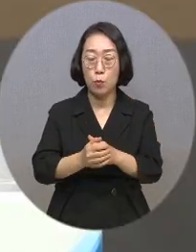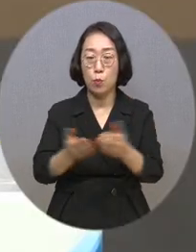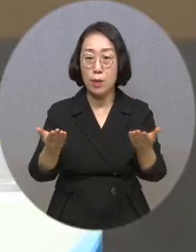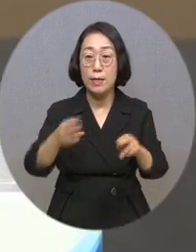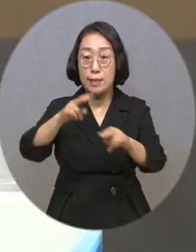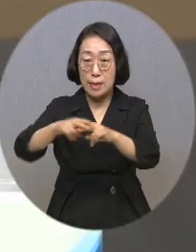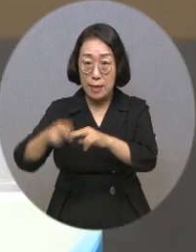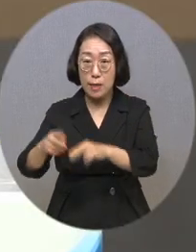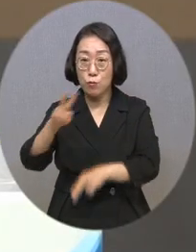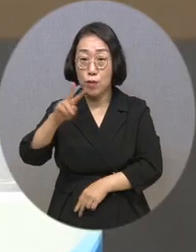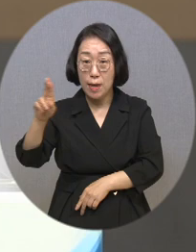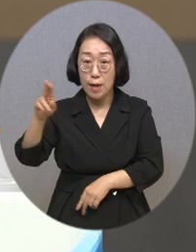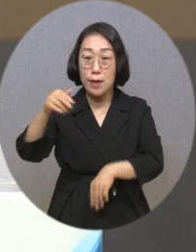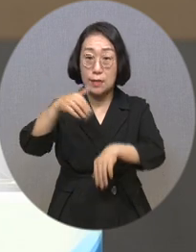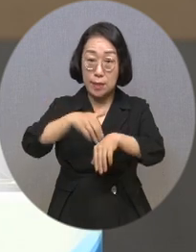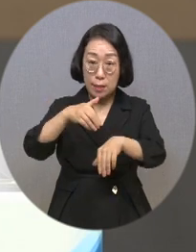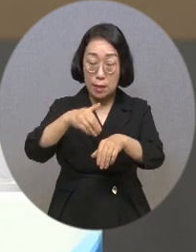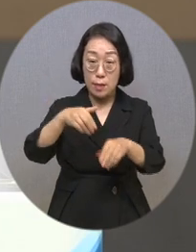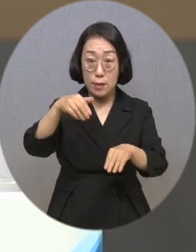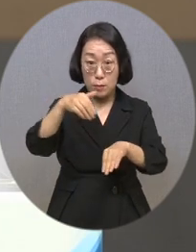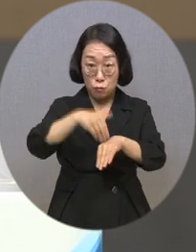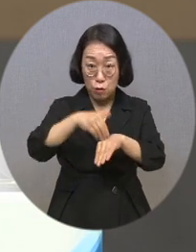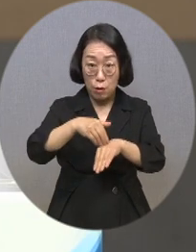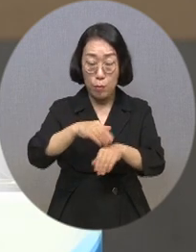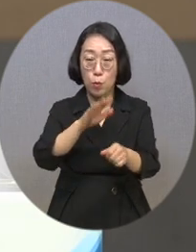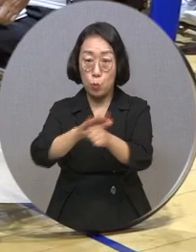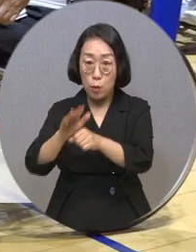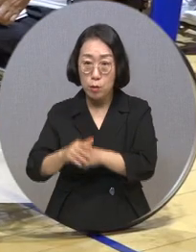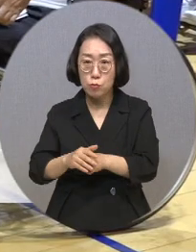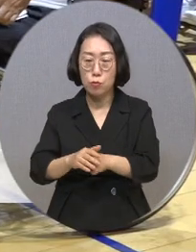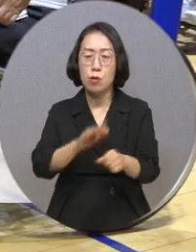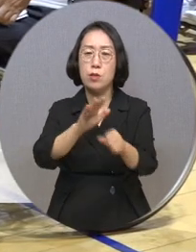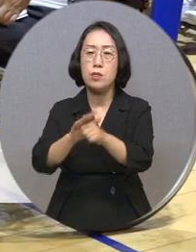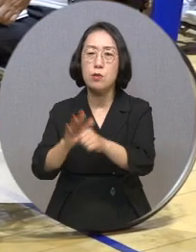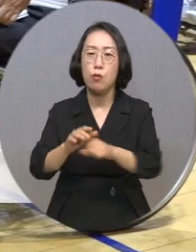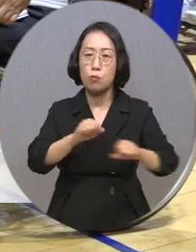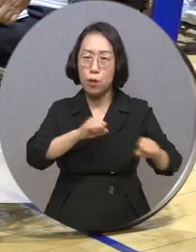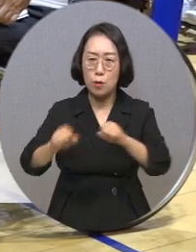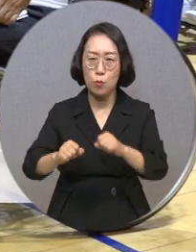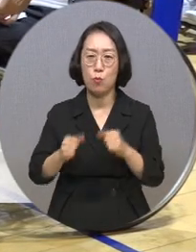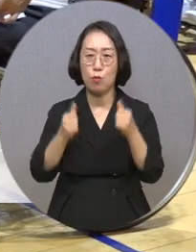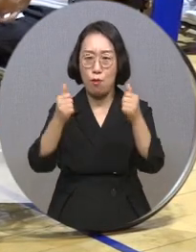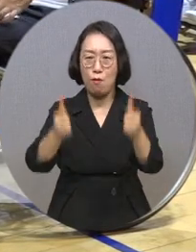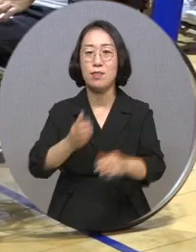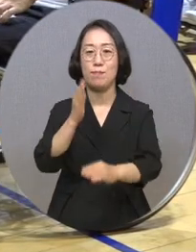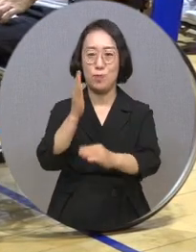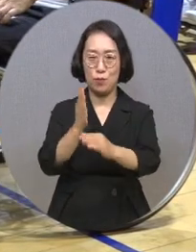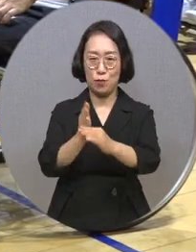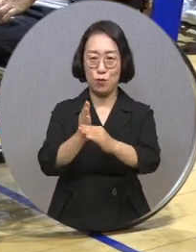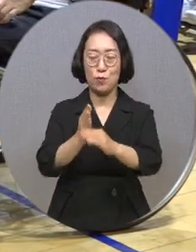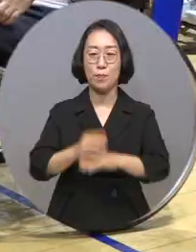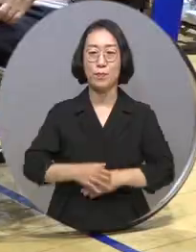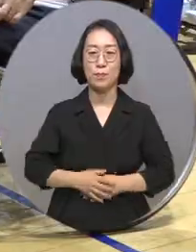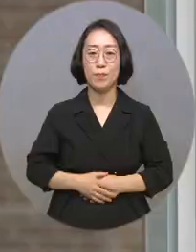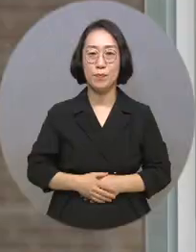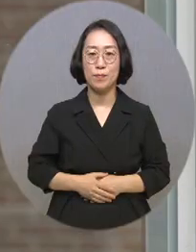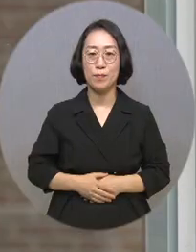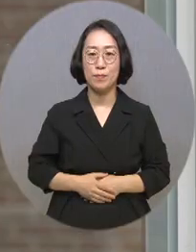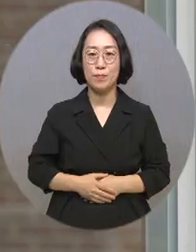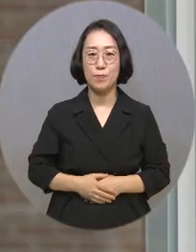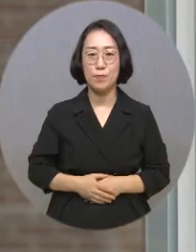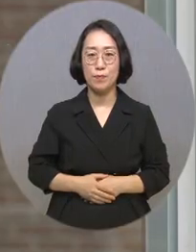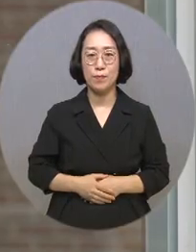위한 VR 직업훈련센터 구축 사업 등 다양한 지원 사업을 활발히 펴고 있습니다. 복지TV